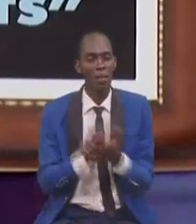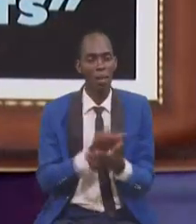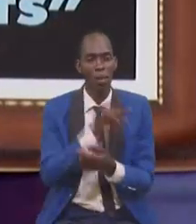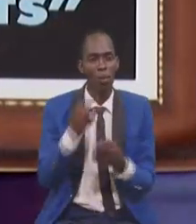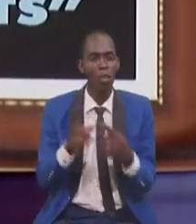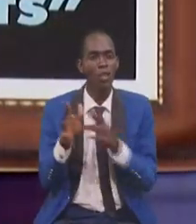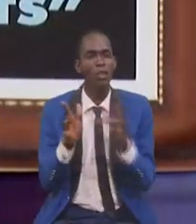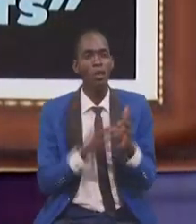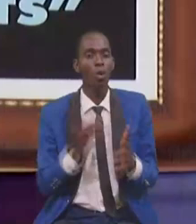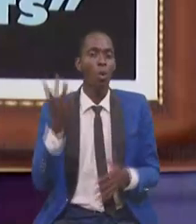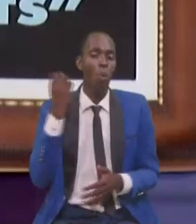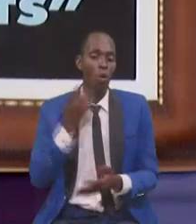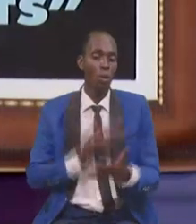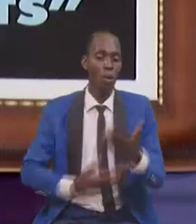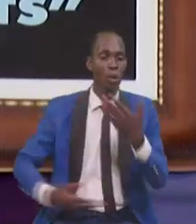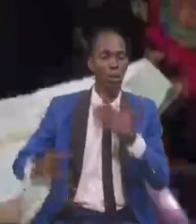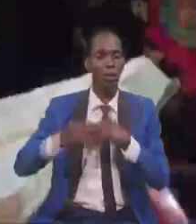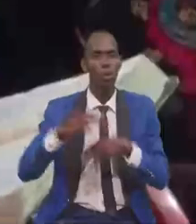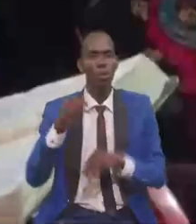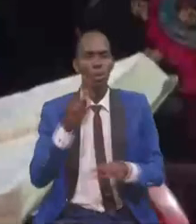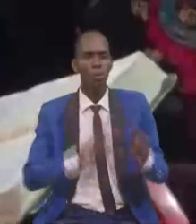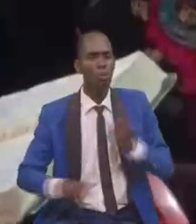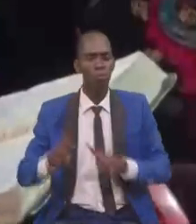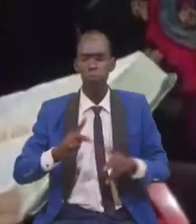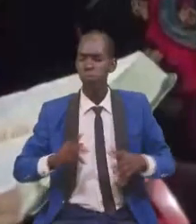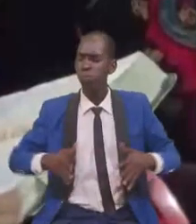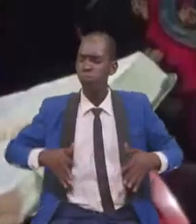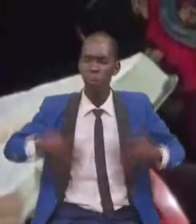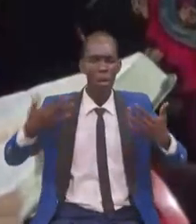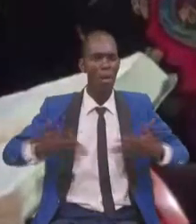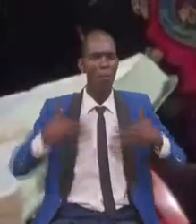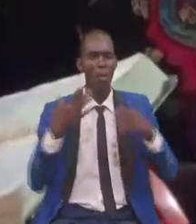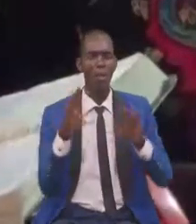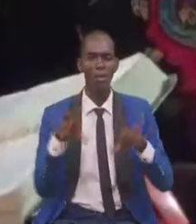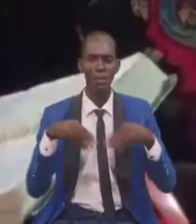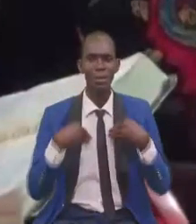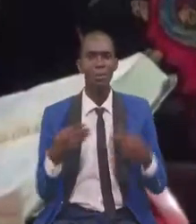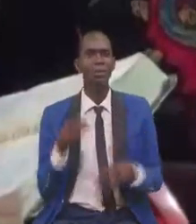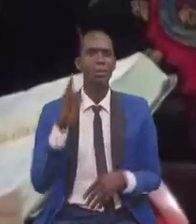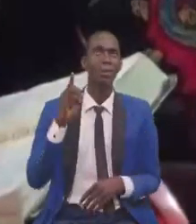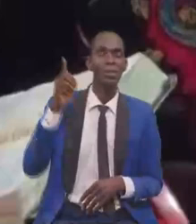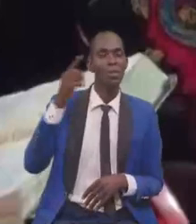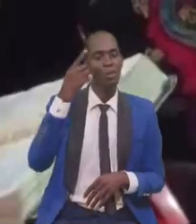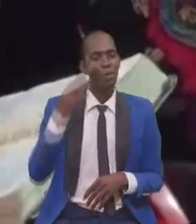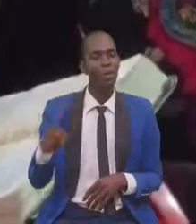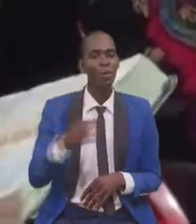À son retour, Jésus fut reçu par la foule, car tous